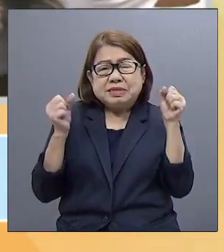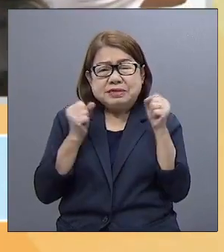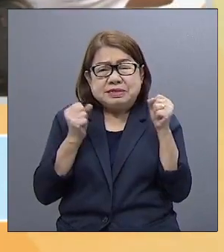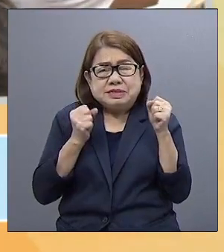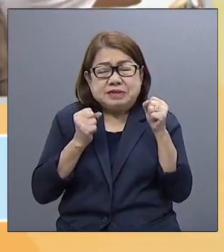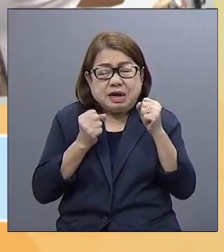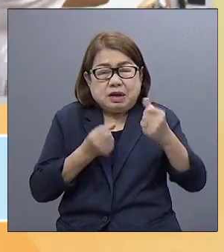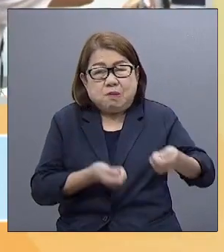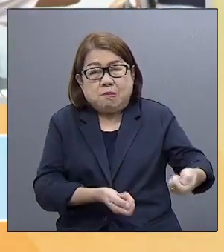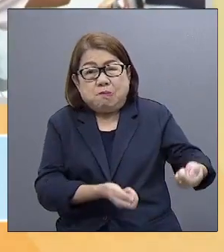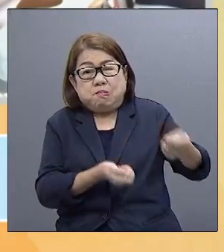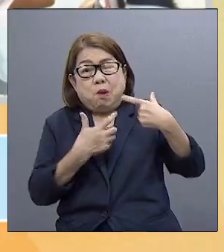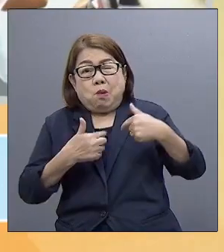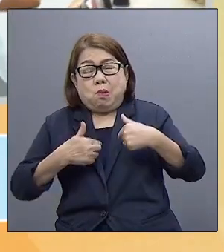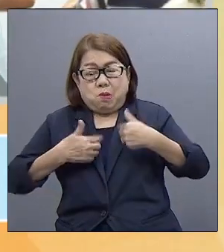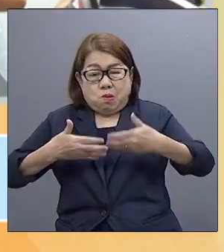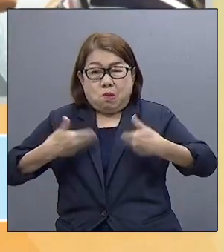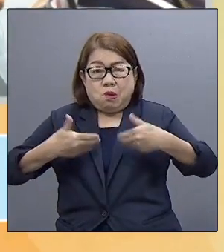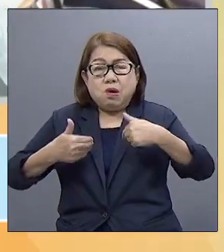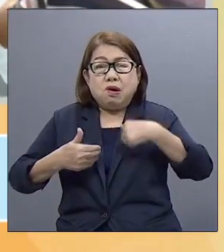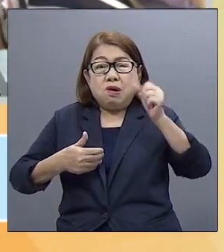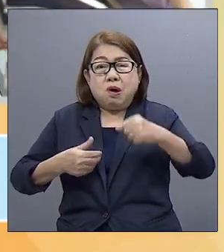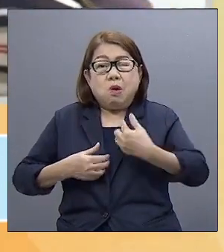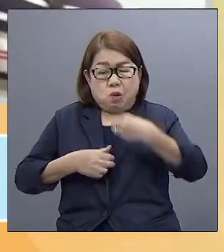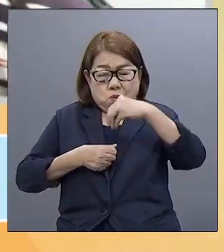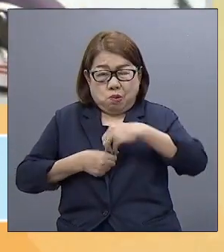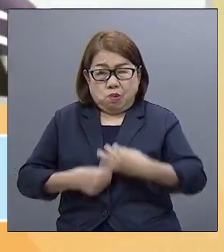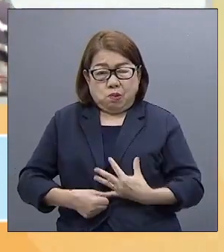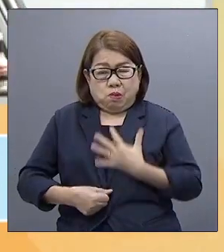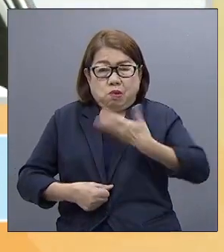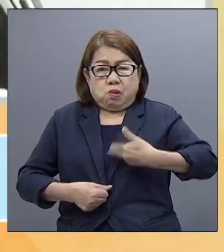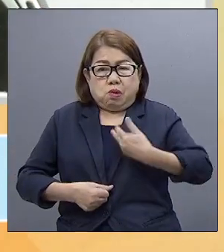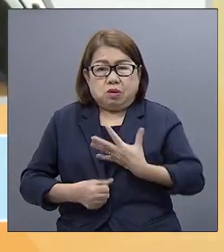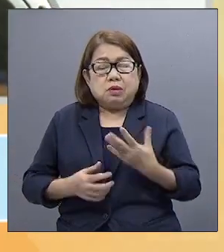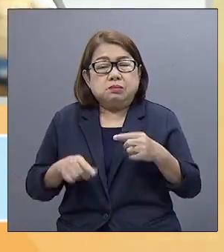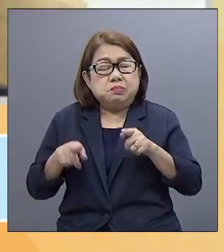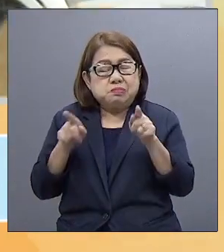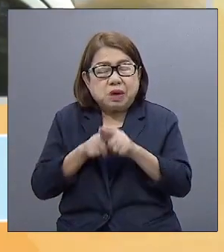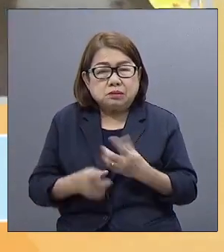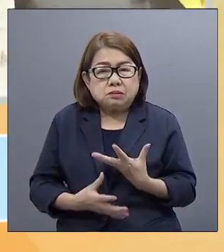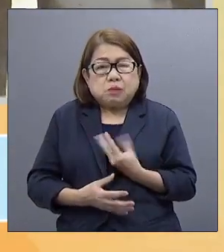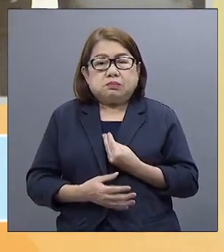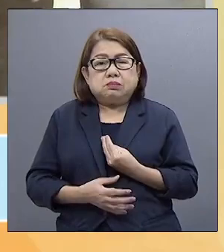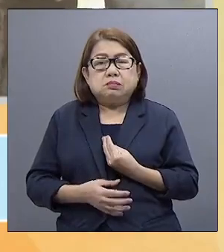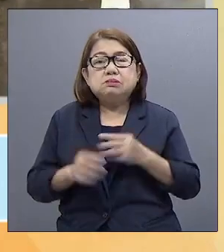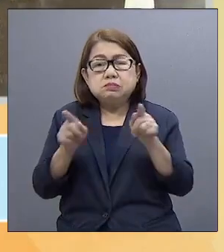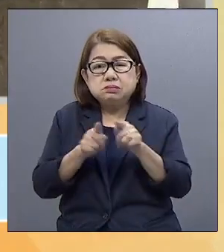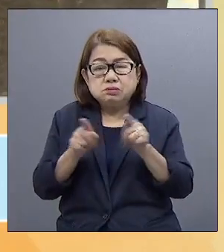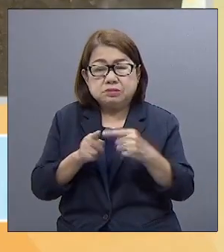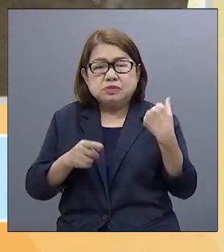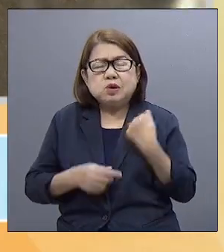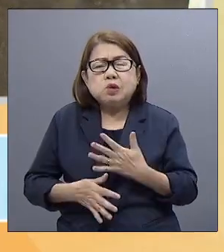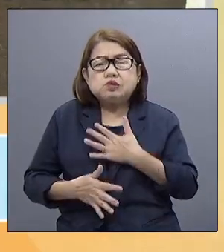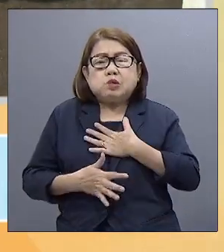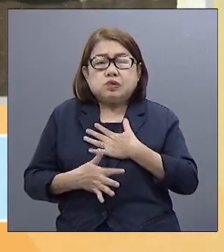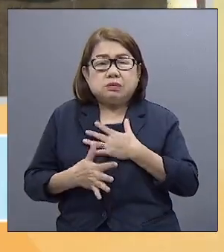ๆเนี่ยครับบางทีมันทำให้ร่างกายเนี่ยต้องเรียกว่าผมเรียกภาษาง่ายๆแล้วกันก็คือมันช็อกหรือตกใจเหมือนกันนะครับจริงๆในสมัยก่อนตั้งแต่สมัยโร